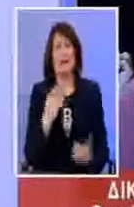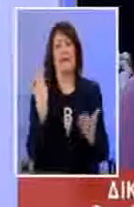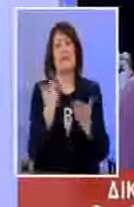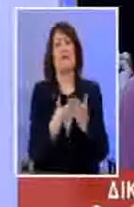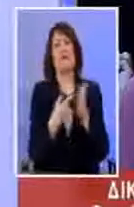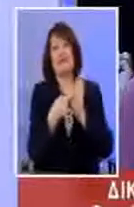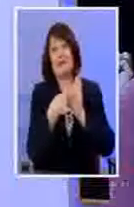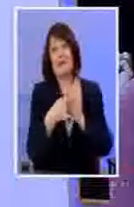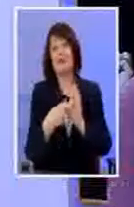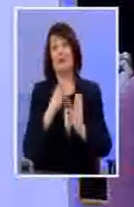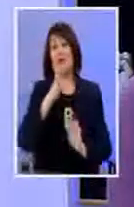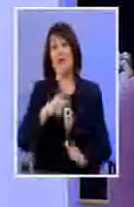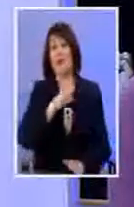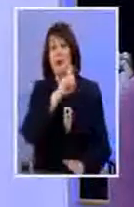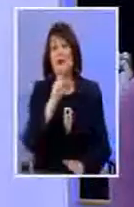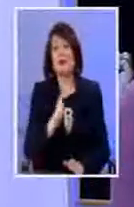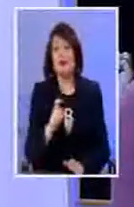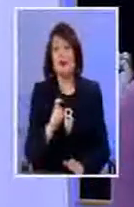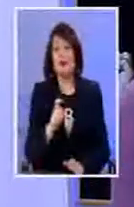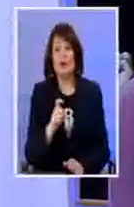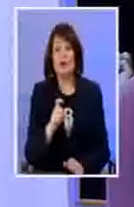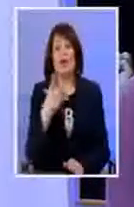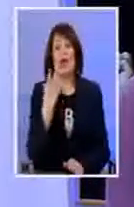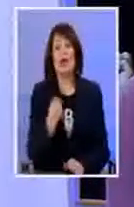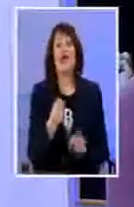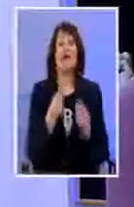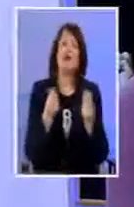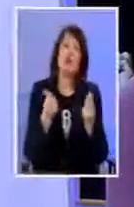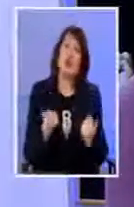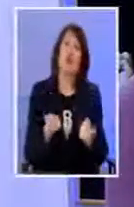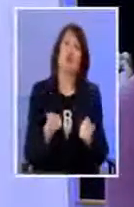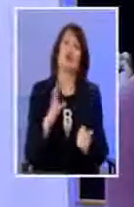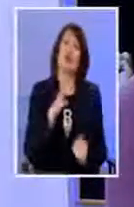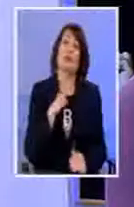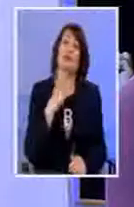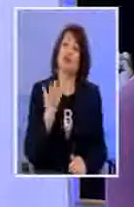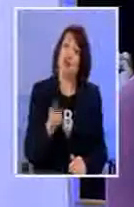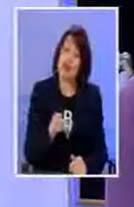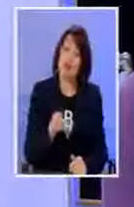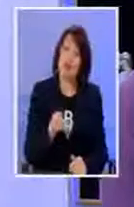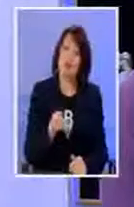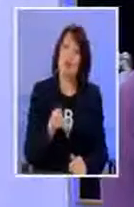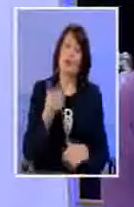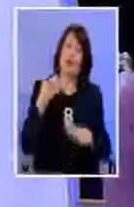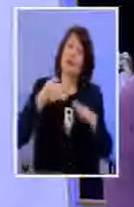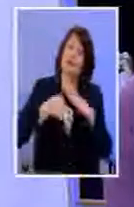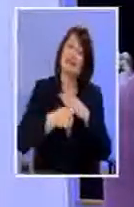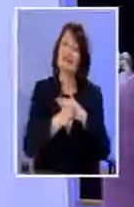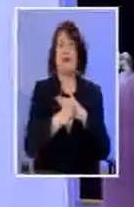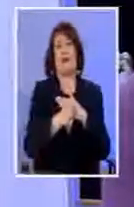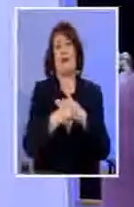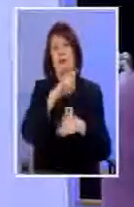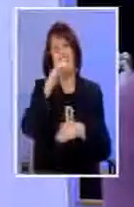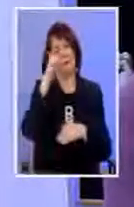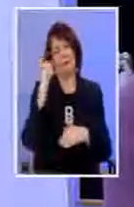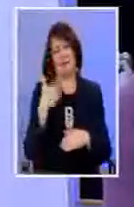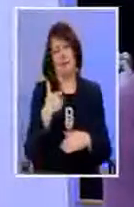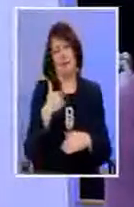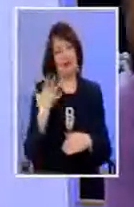αποδεικνύουμε στην καθημερινότητα ότι έχουμε τον τρόπο και έχουμε τους ανθρώπους να ξεπεράσουμε την όποια δυσκολία